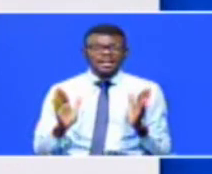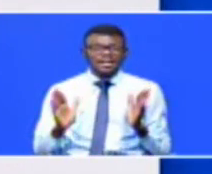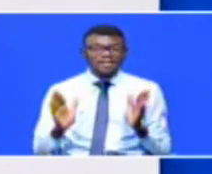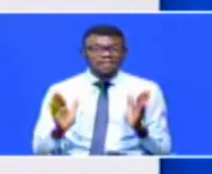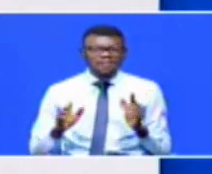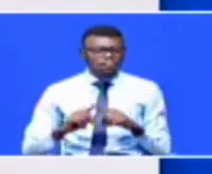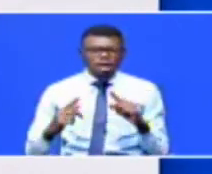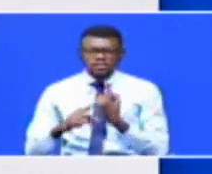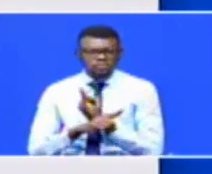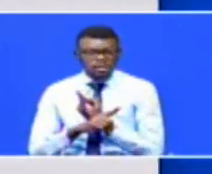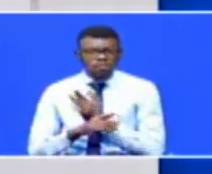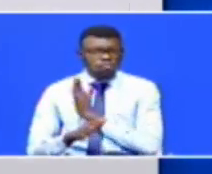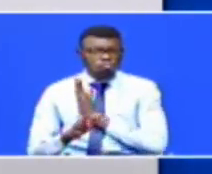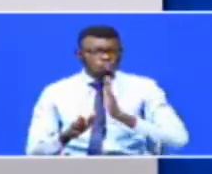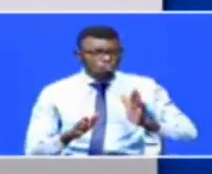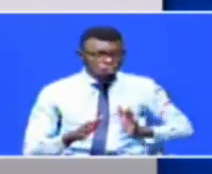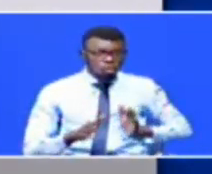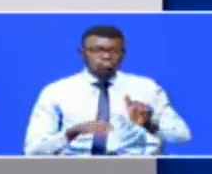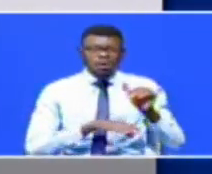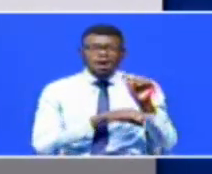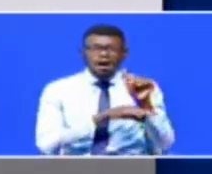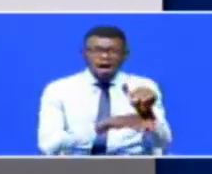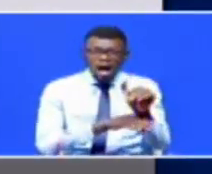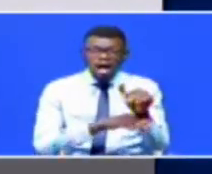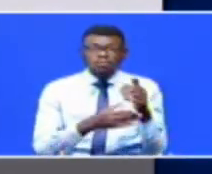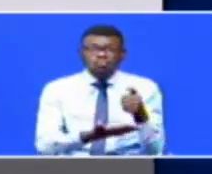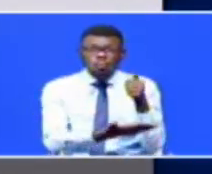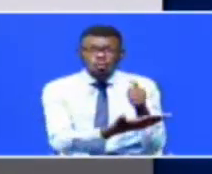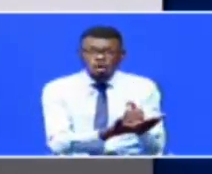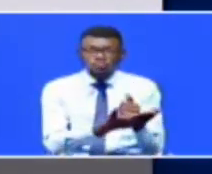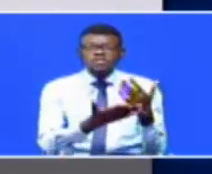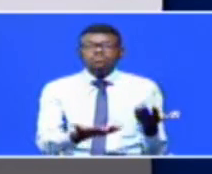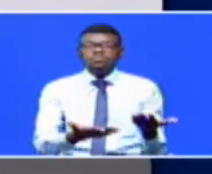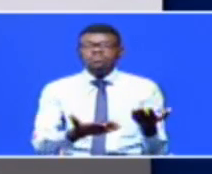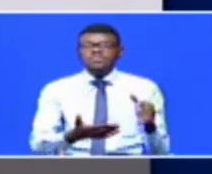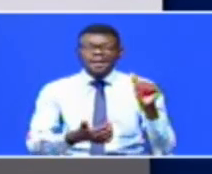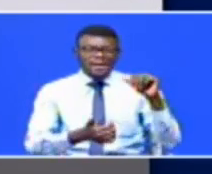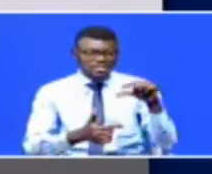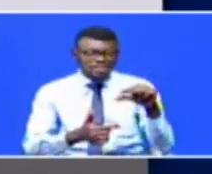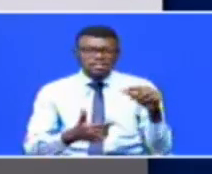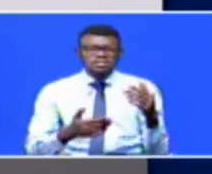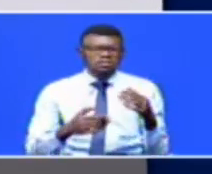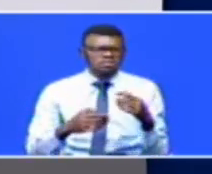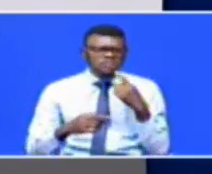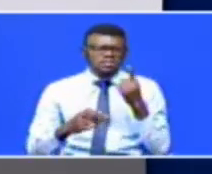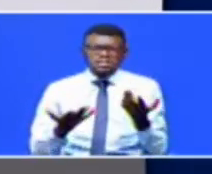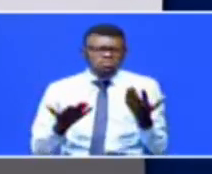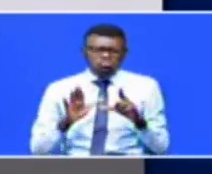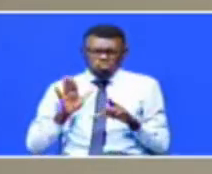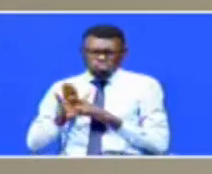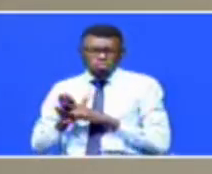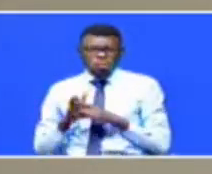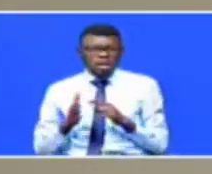kinaya, bodi simamizi iliomba mwelekeo kutoka kwa afisi ya mwanasheria mkuu kana kwamba tayari haifahamu sheria